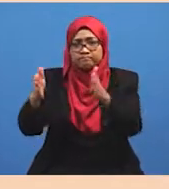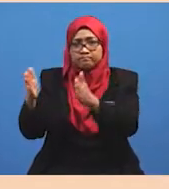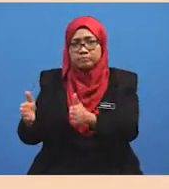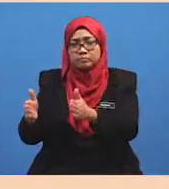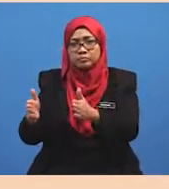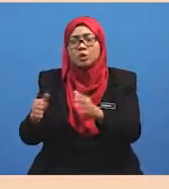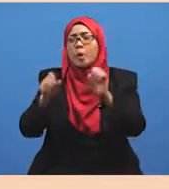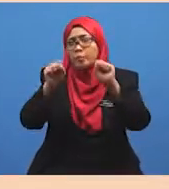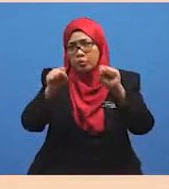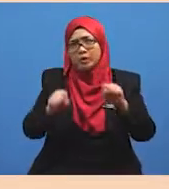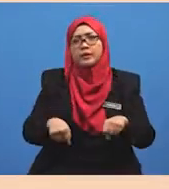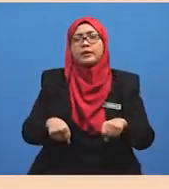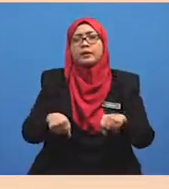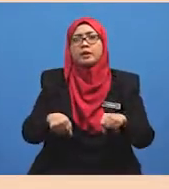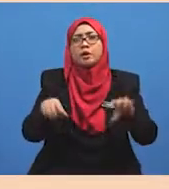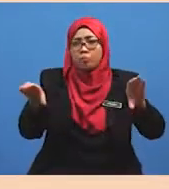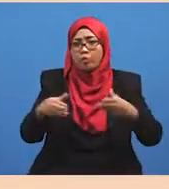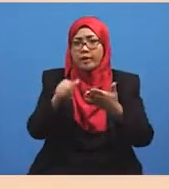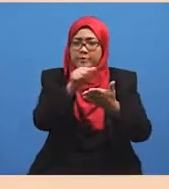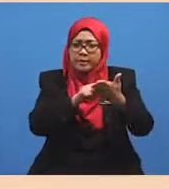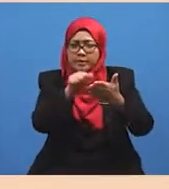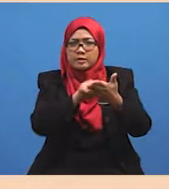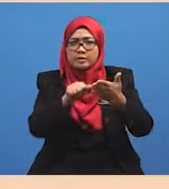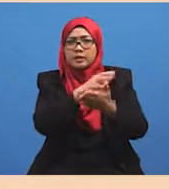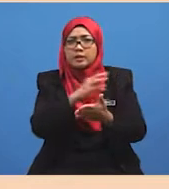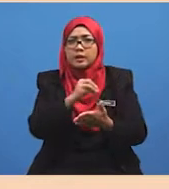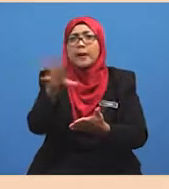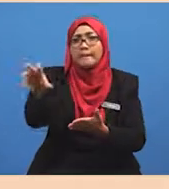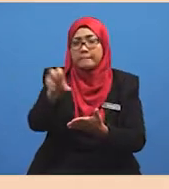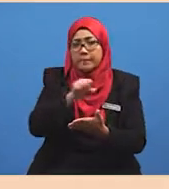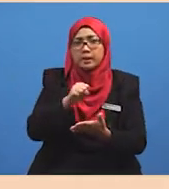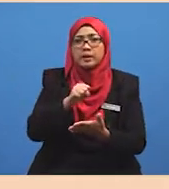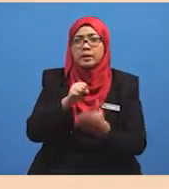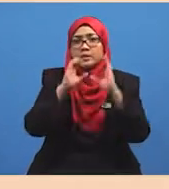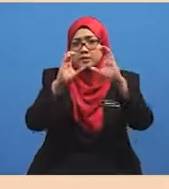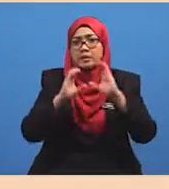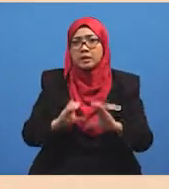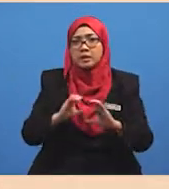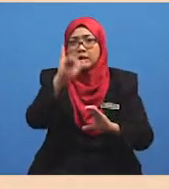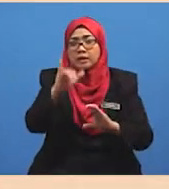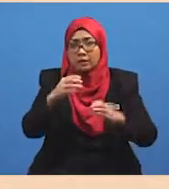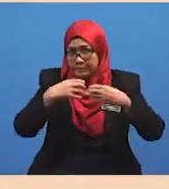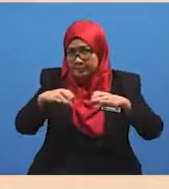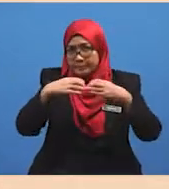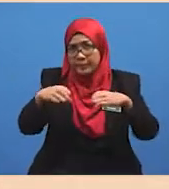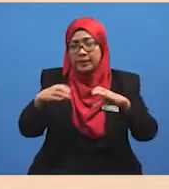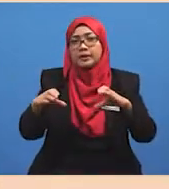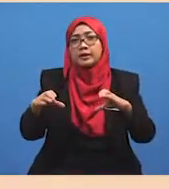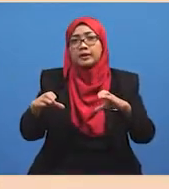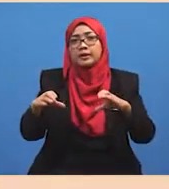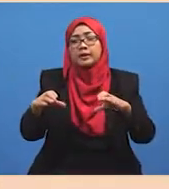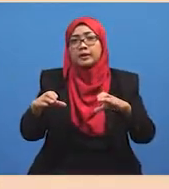situasi dan mengambil tindakan proaktif yaitu wuf